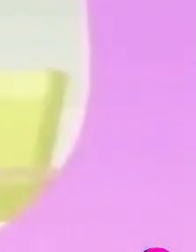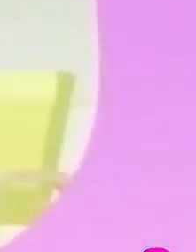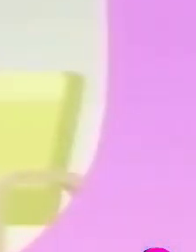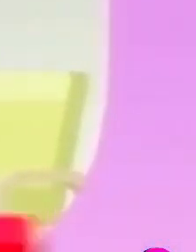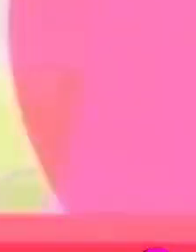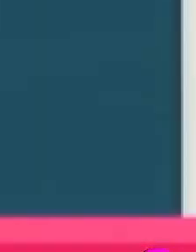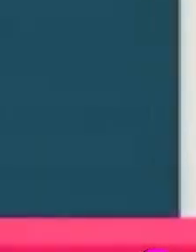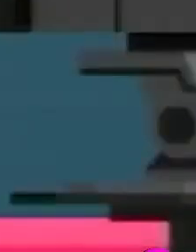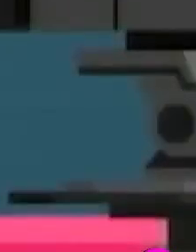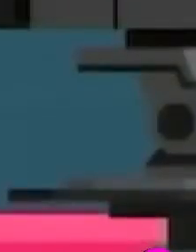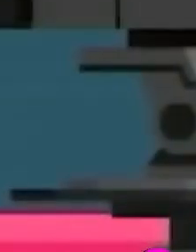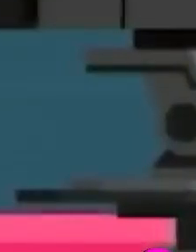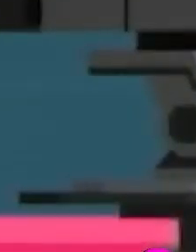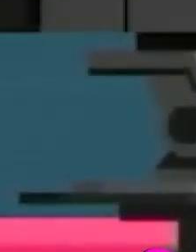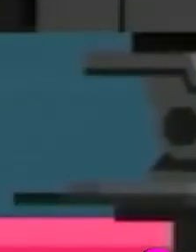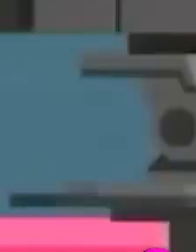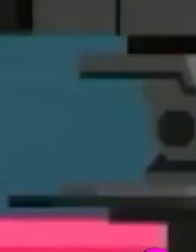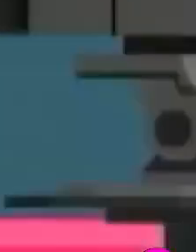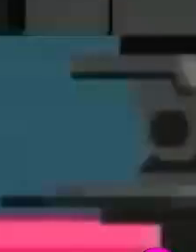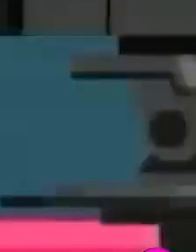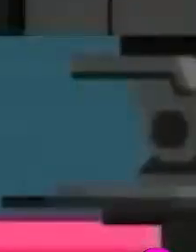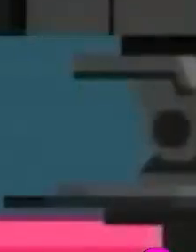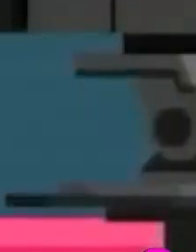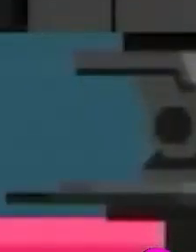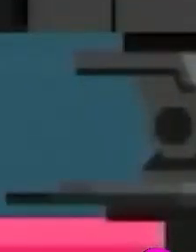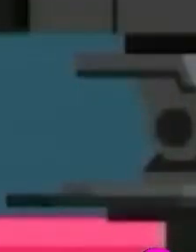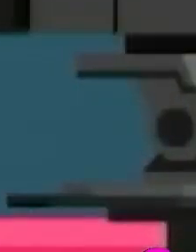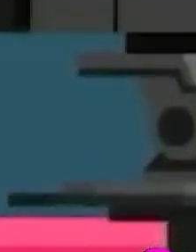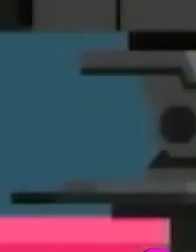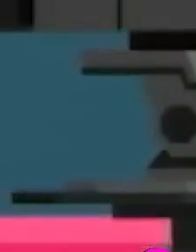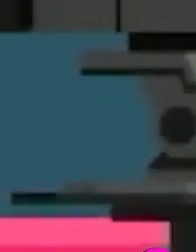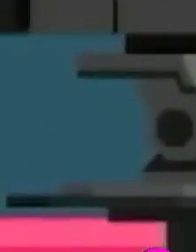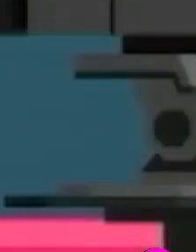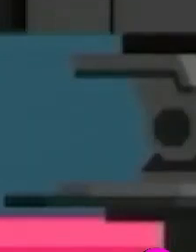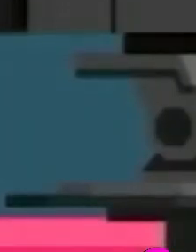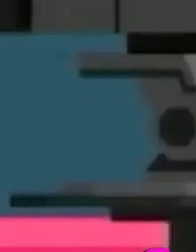ماهو علشان هي ومين هي